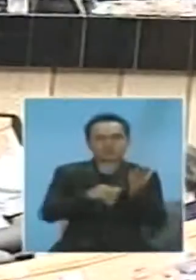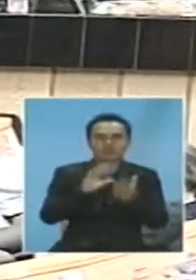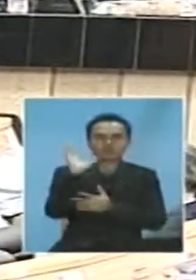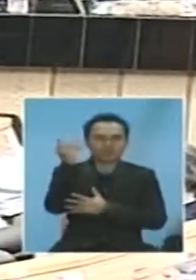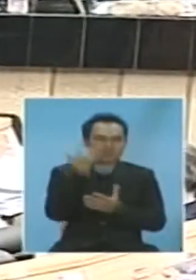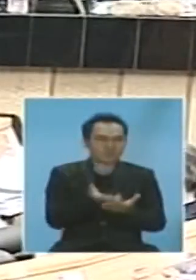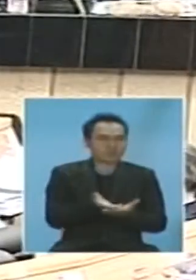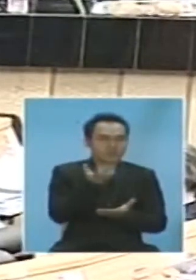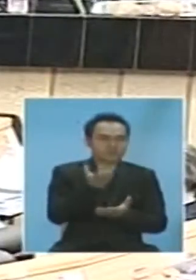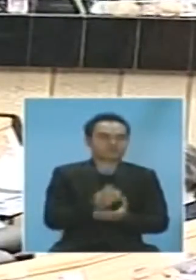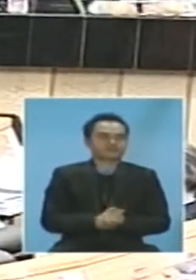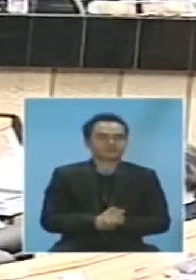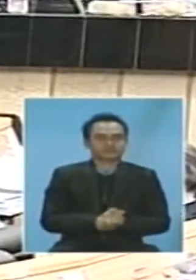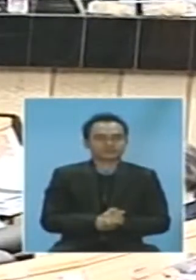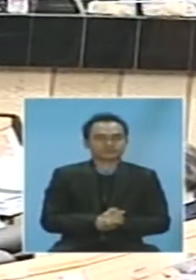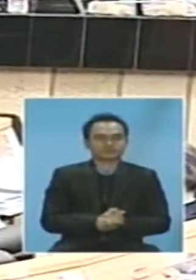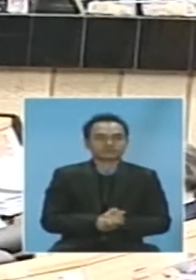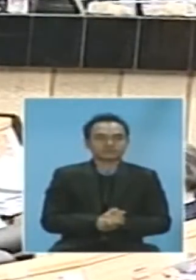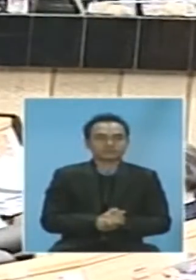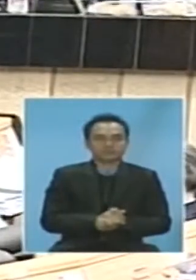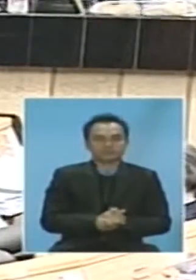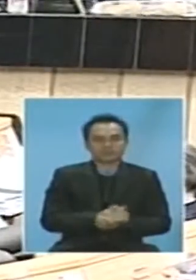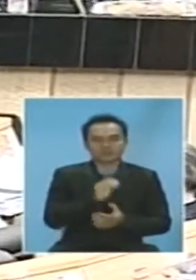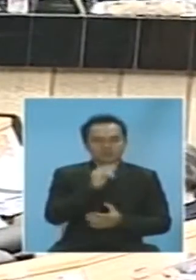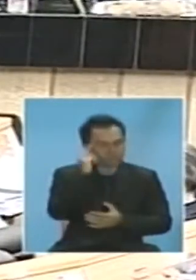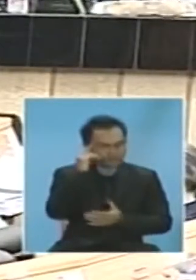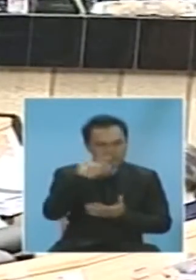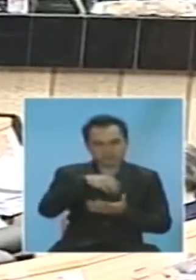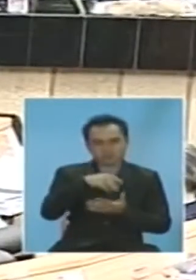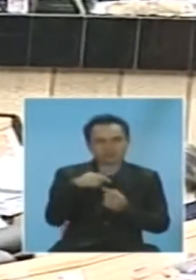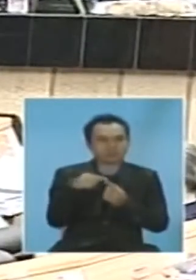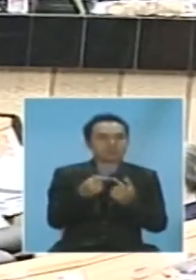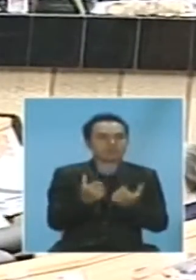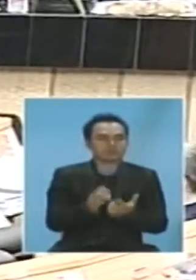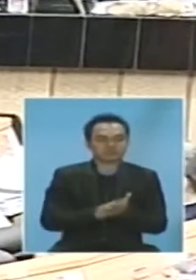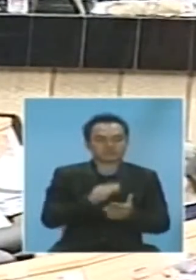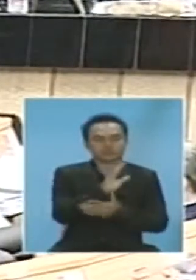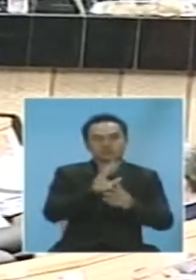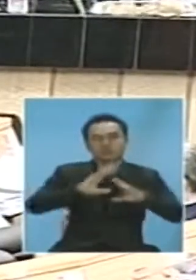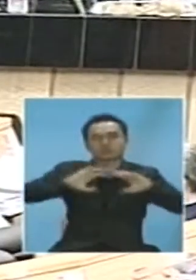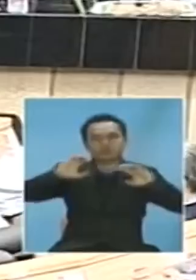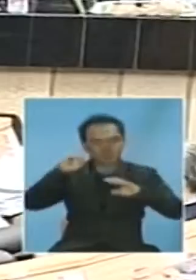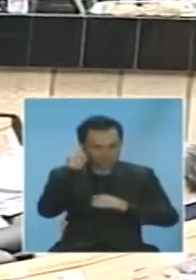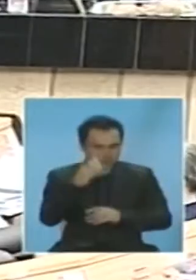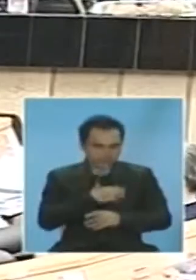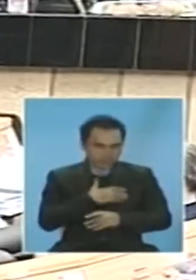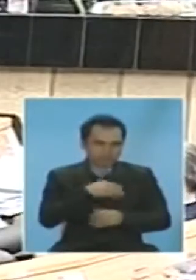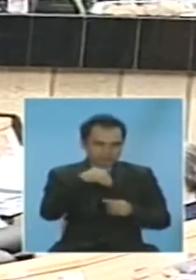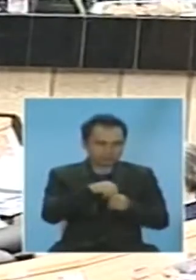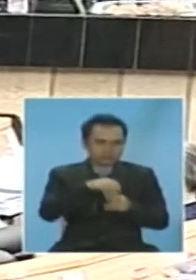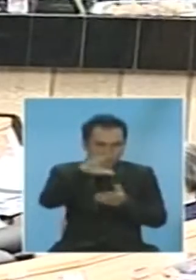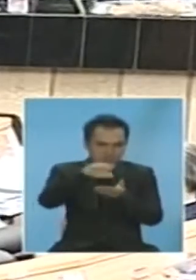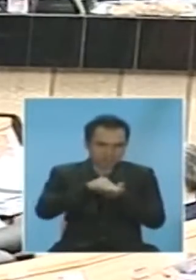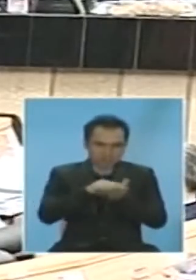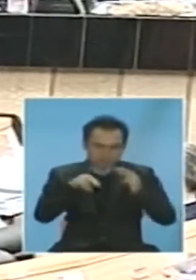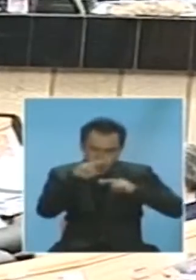คาสูงขึ้นอีกด้วยจากการดำเนินการดังกล่าวค่ะก็จะเห็นได้ว่ารัฐบาลไม่ได้ผูกขาดข้าวหรือแม้กระ